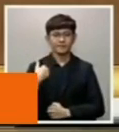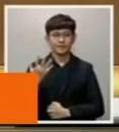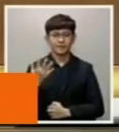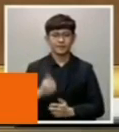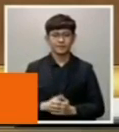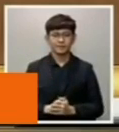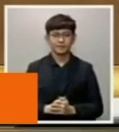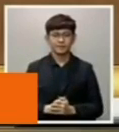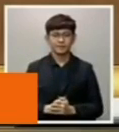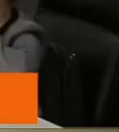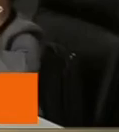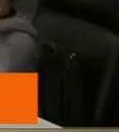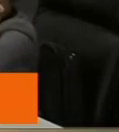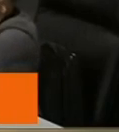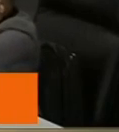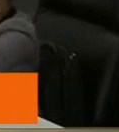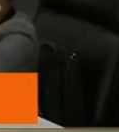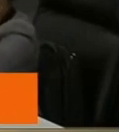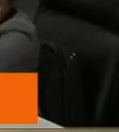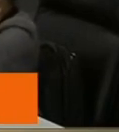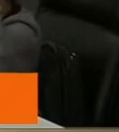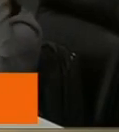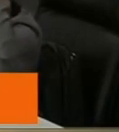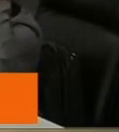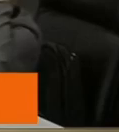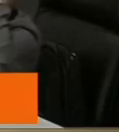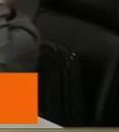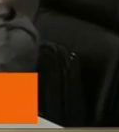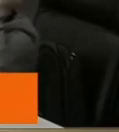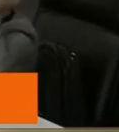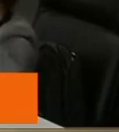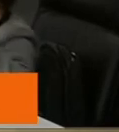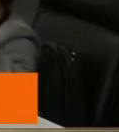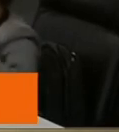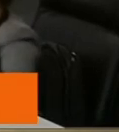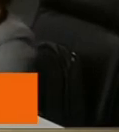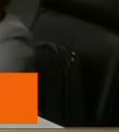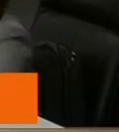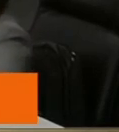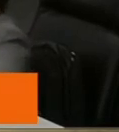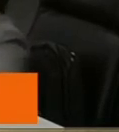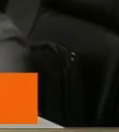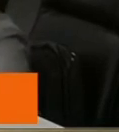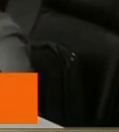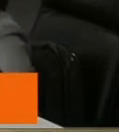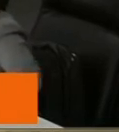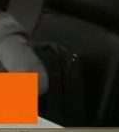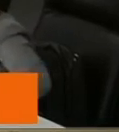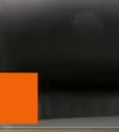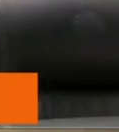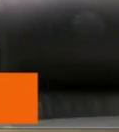ทันทีที่เริ่มขึ้นค่ะประธานได้ชี้แจงกติกาข้อบังคับการประชุมสภาพร้อมเตือนสมาชิกนะคะอภิปรายด้วยความระมัด